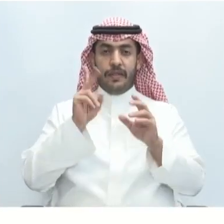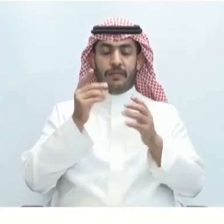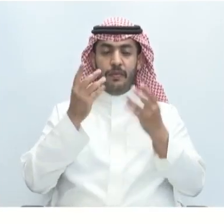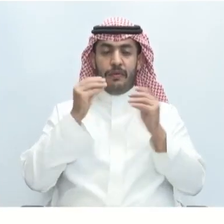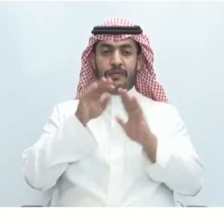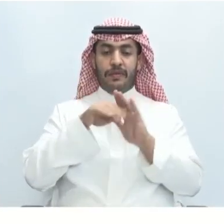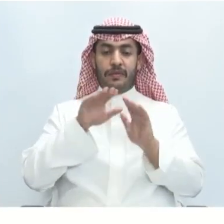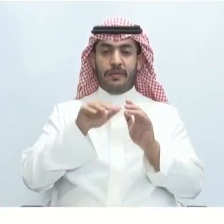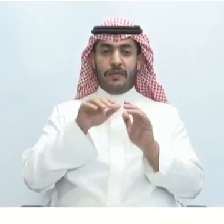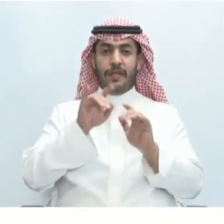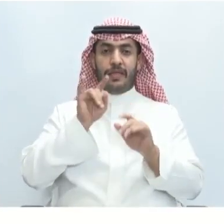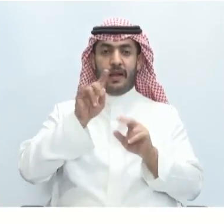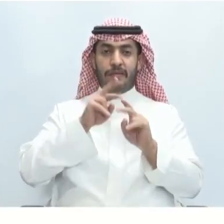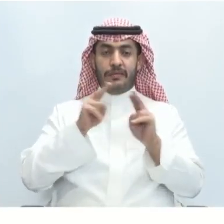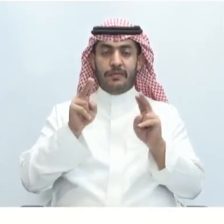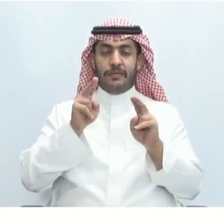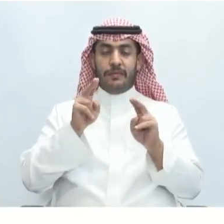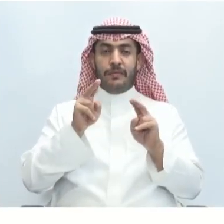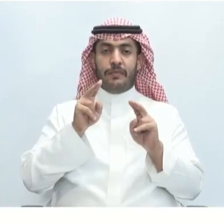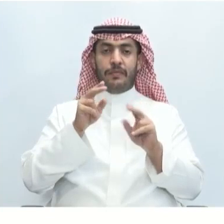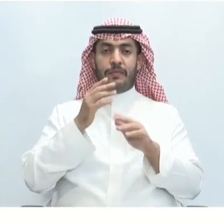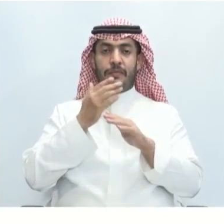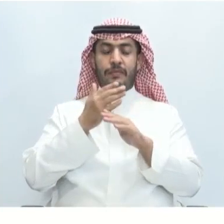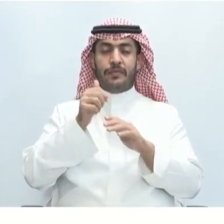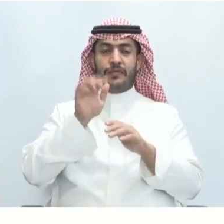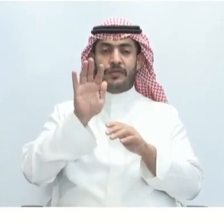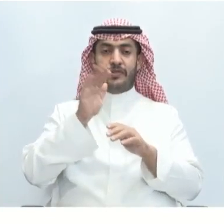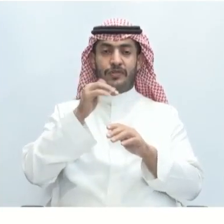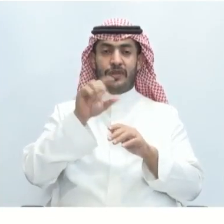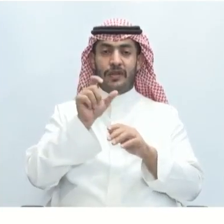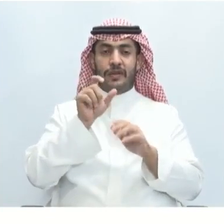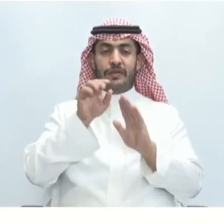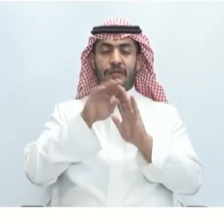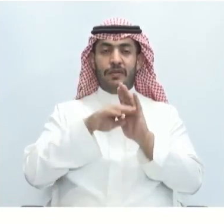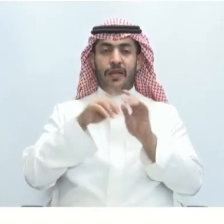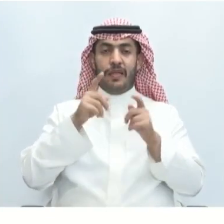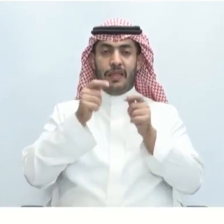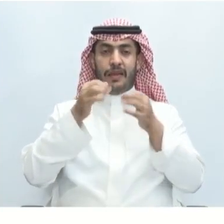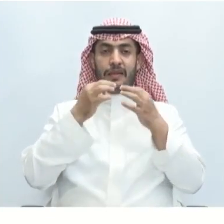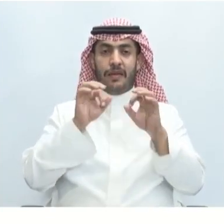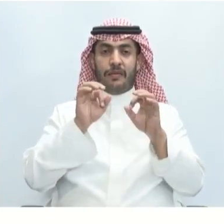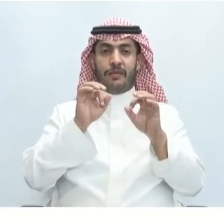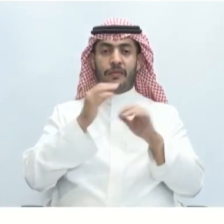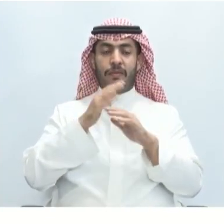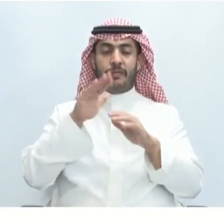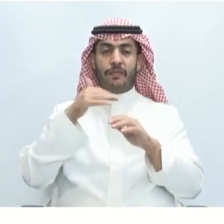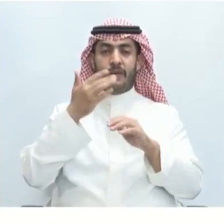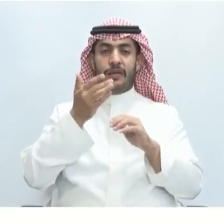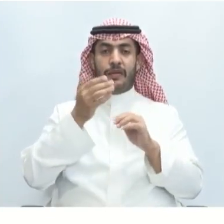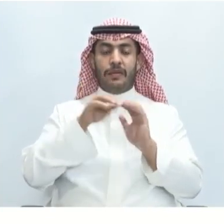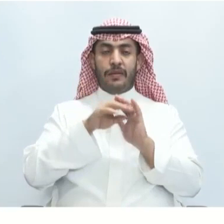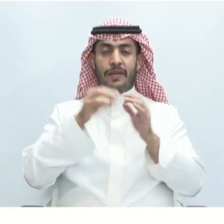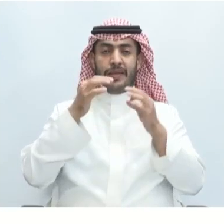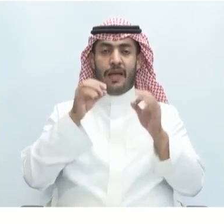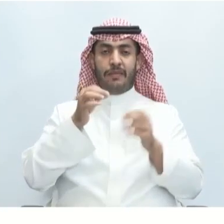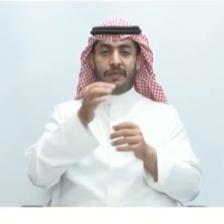عن بيانات الطائره قدره استيعابيه مساحه الشحن التكلفه سعر التذكره وبالتاكيد سعر الشحنه الى كل